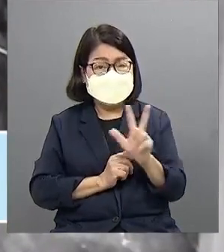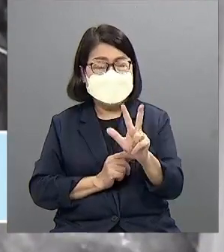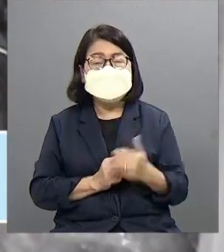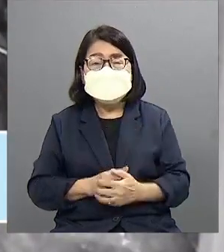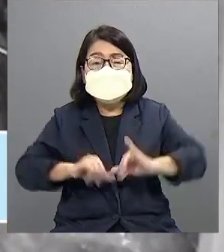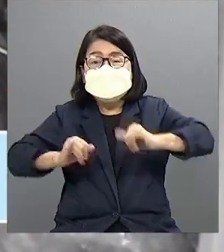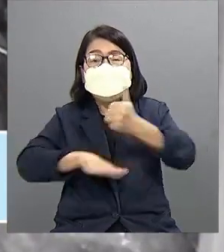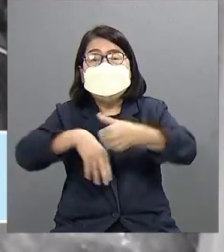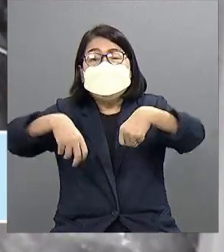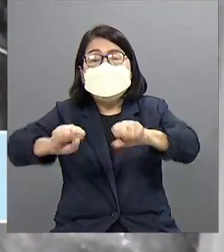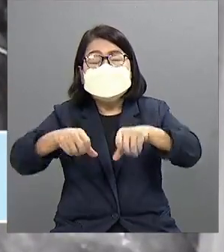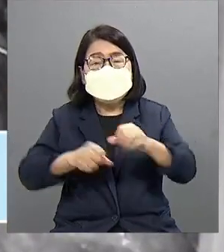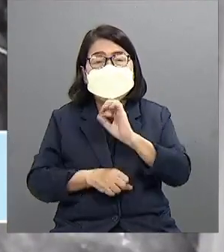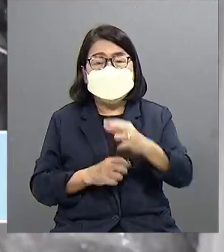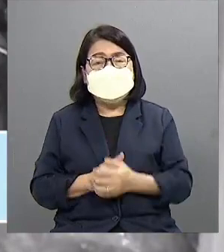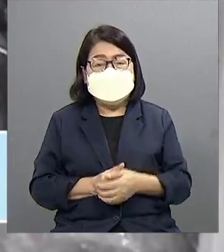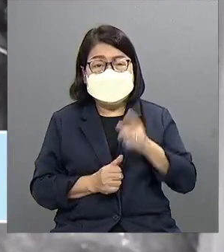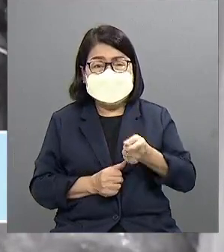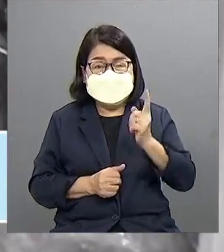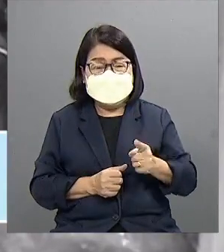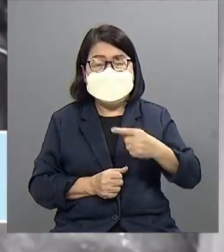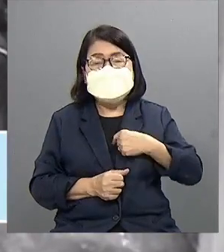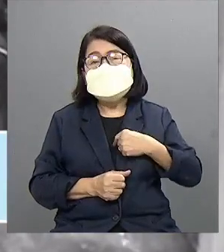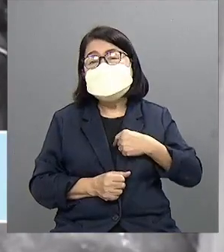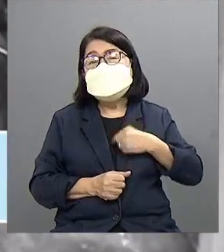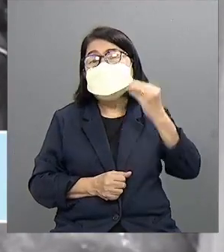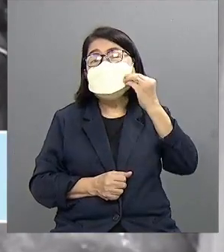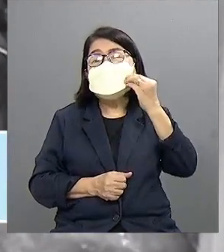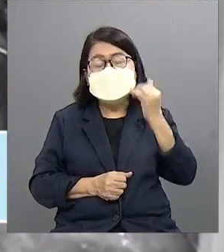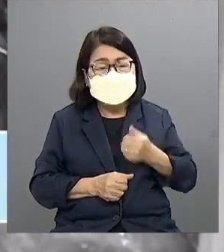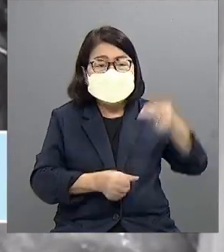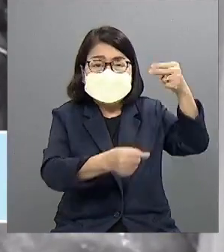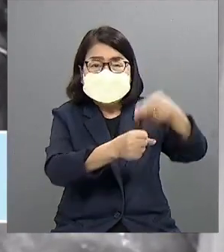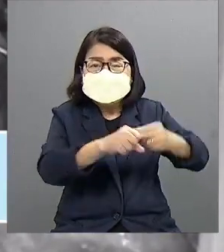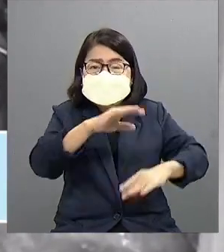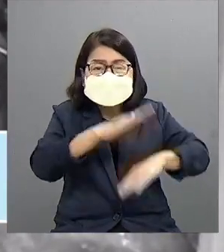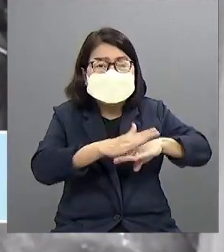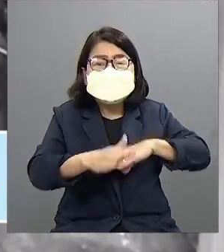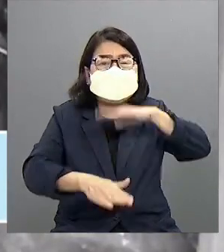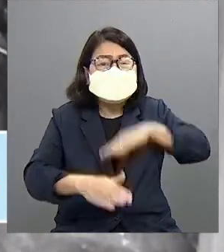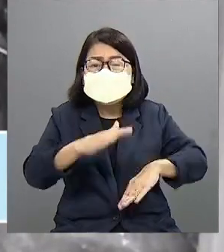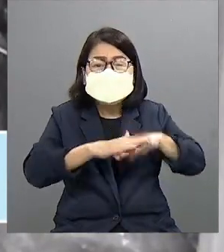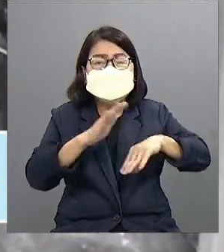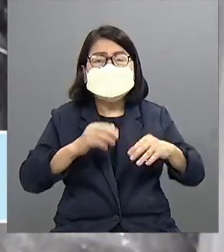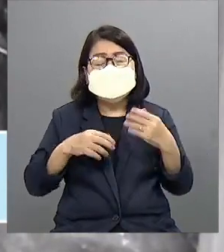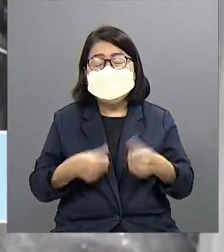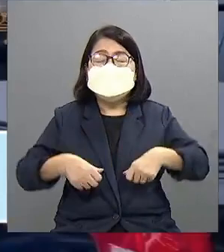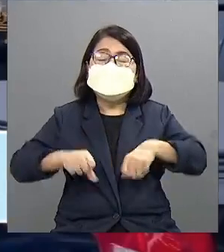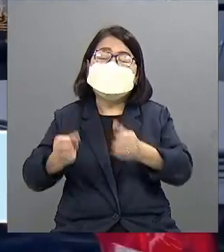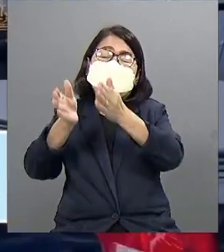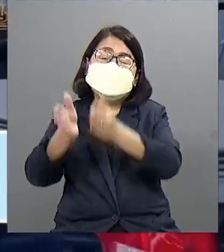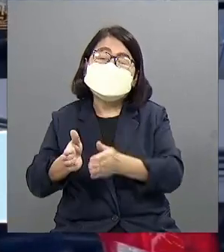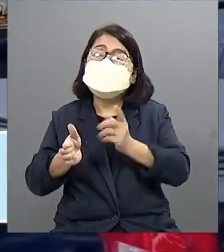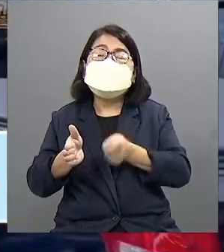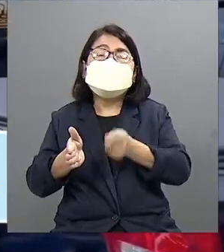บอกว่าวันเกิดเหตุเนี่ยก่อนกลับเข้าบ้านก็เติมน้ำมันเต็มถังและจอดรถไว้ที่ลานจอดรถปกติตอนเช้าก